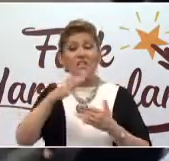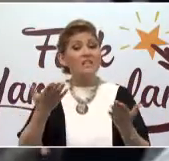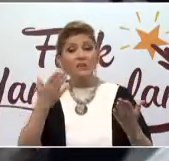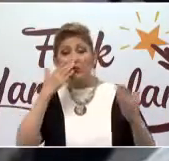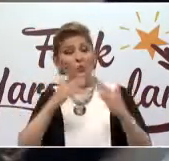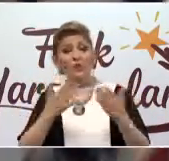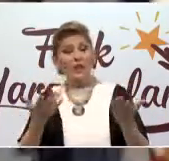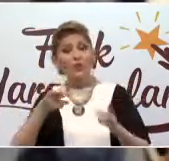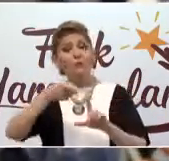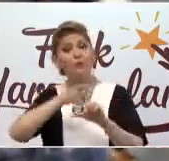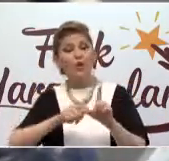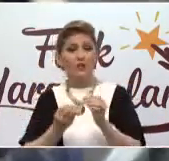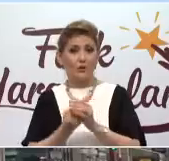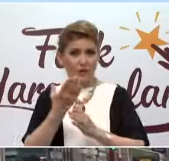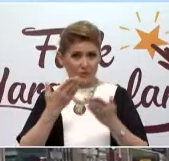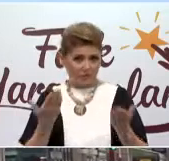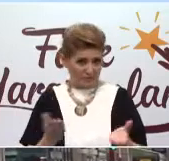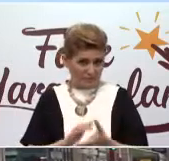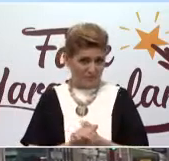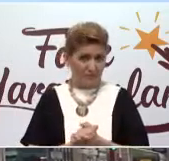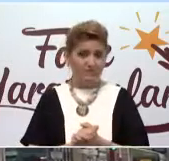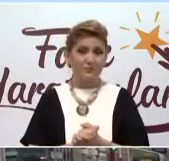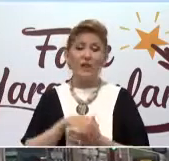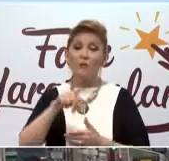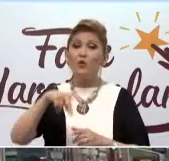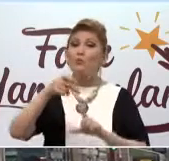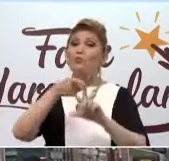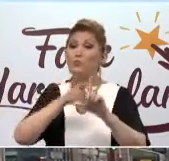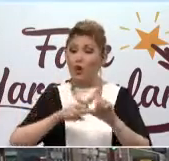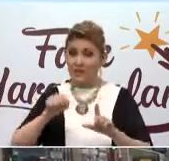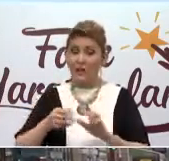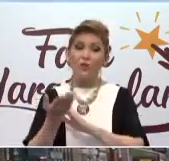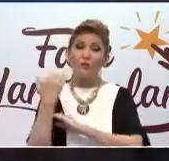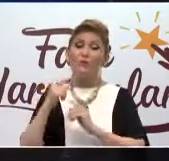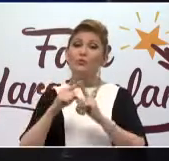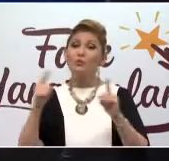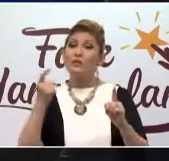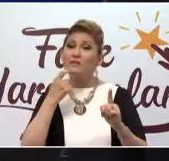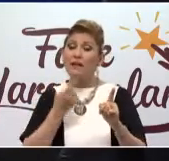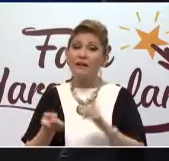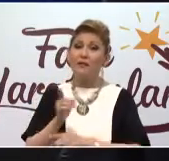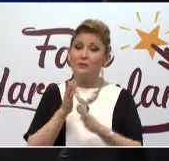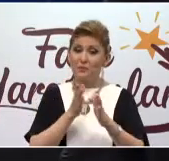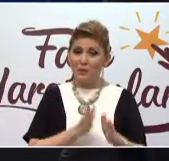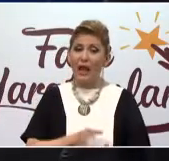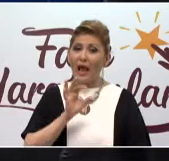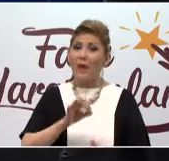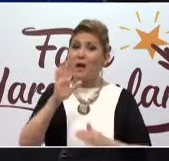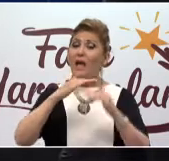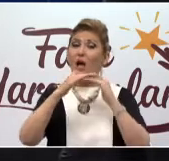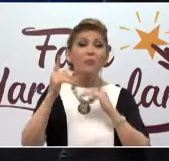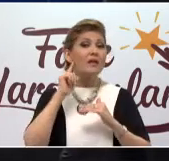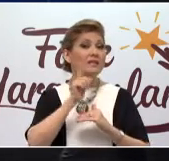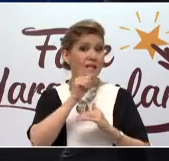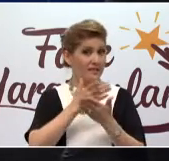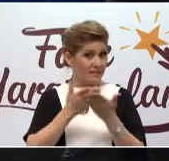uyduracağıyla ilgili projeler üretiyoruz. Ve bu projeleri uzun yıllardır sürdürdüğümüz için de hem kamuoyunda ses getiriyor